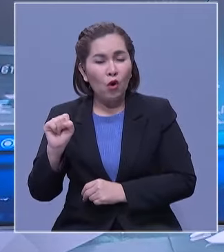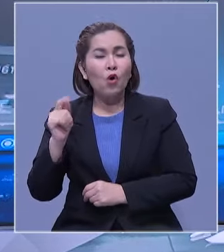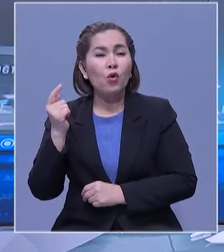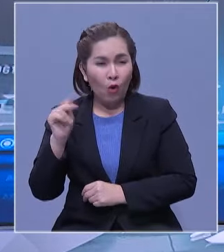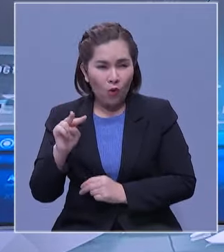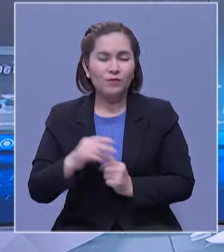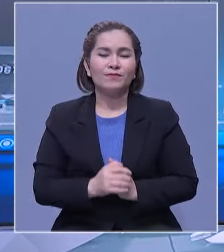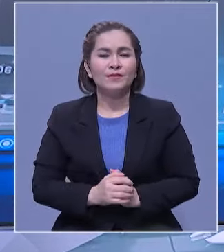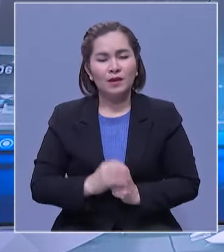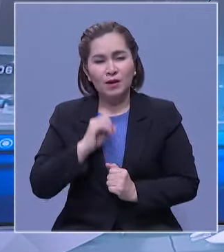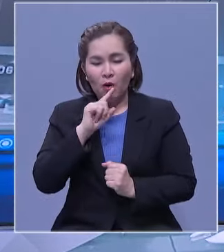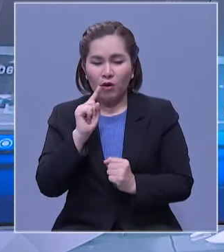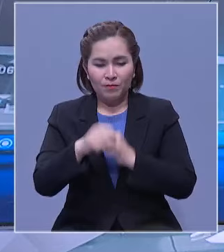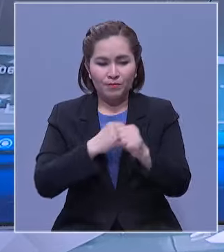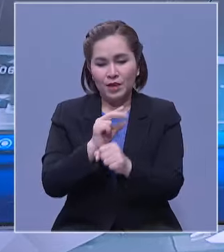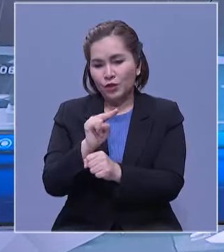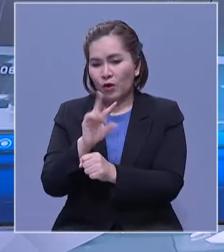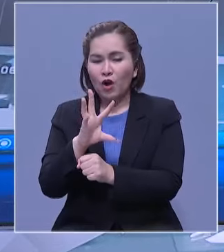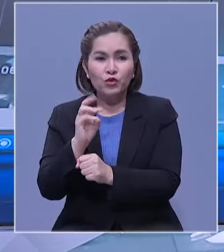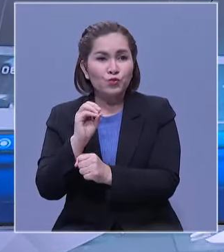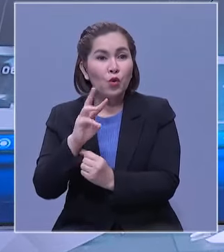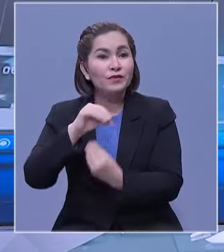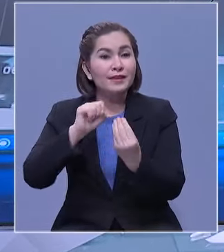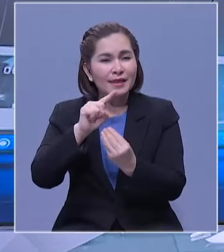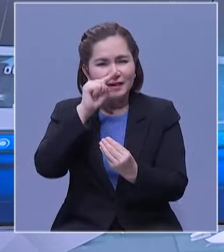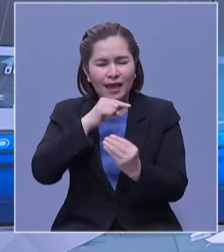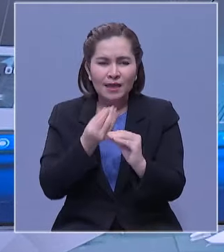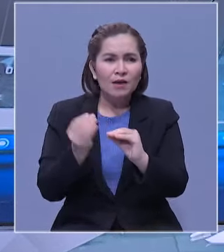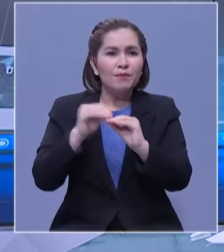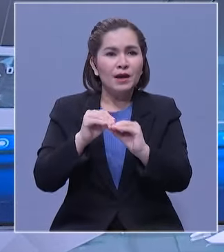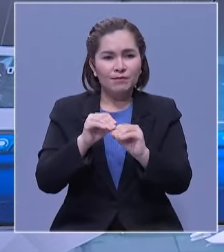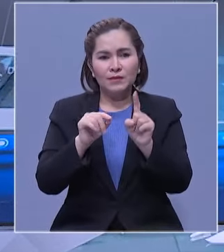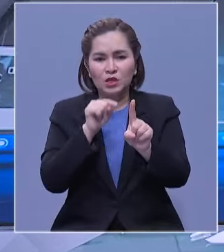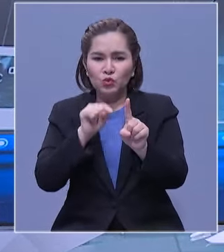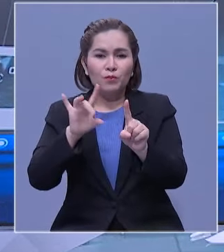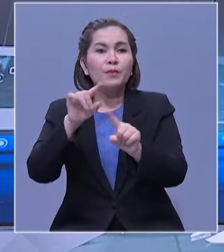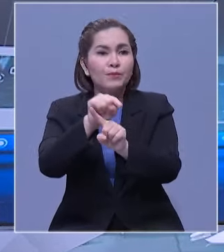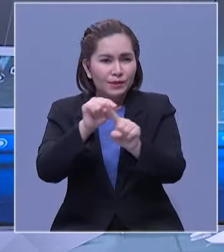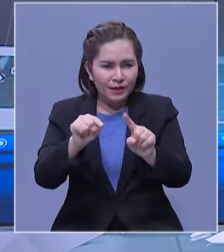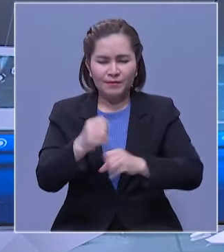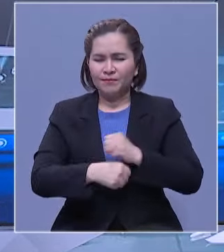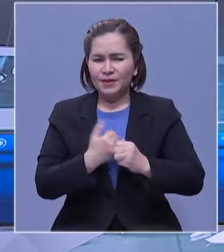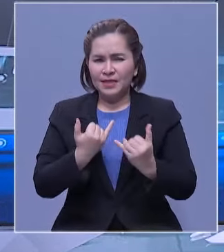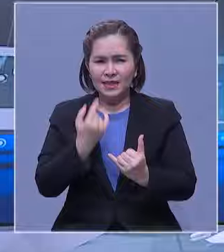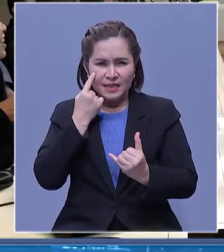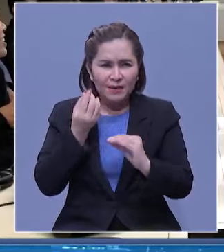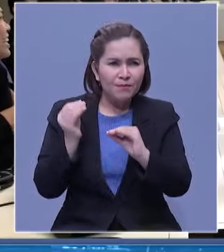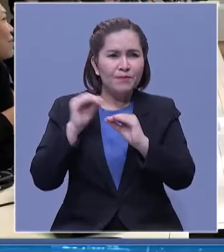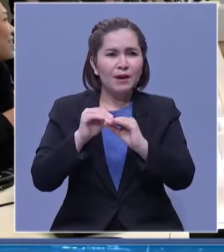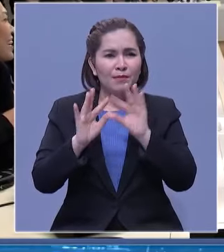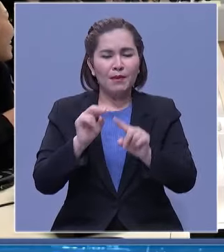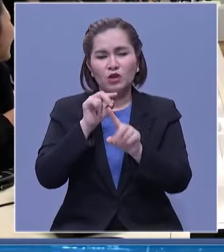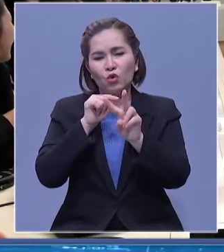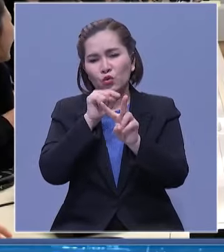เศรษฐกิจไทยอย่างปีที่แล้วปี 66โต 1.8%แล้วปีนี้เนี่ยคาดการณ์กันว่าจะโตแค่